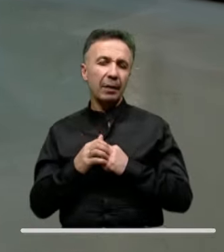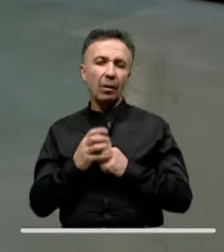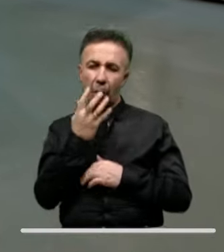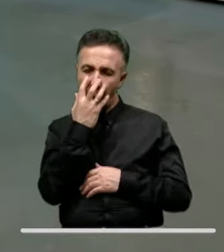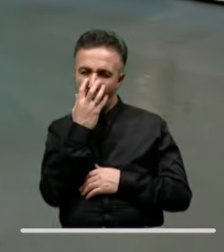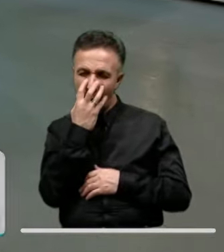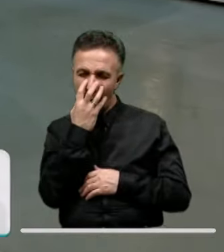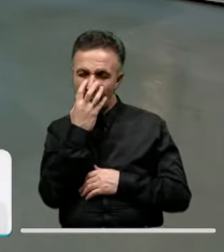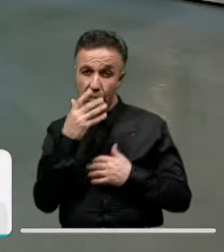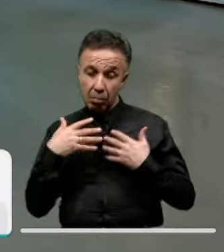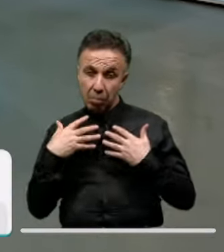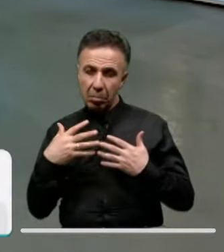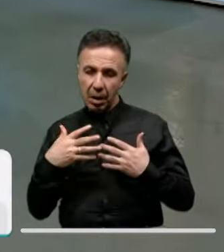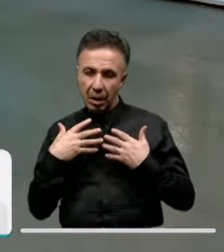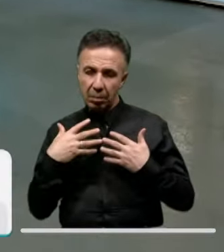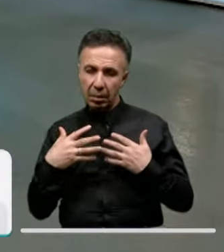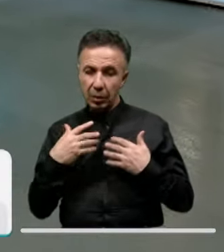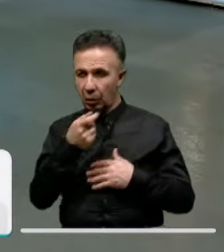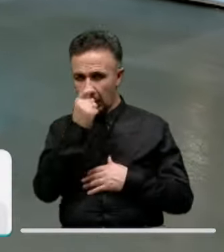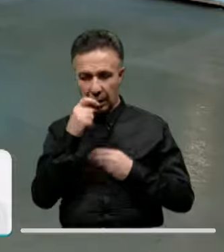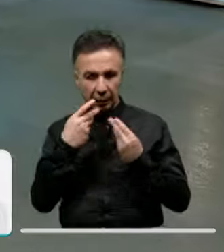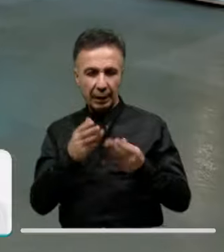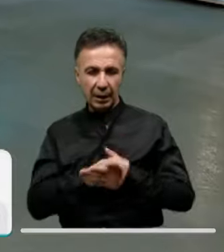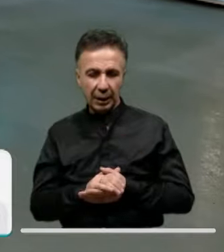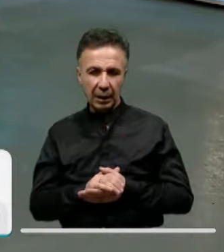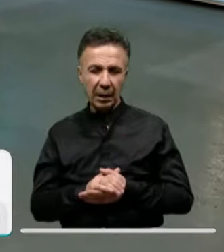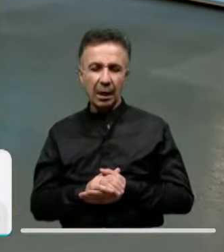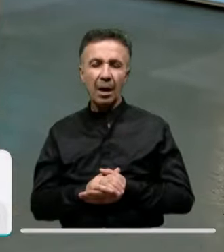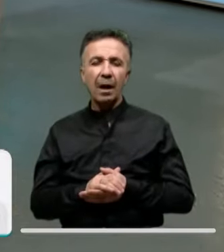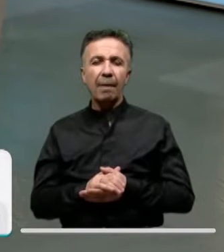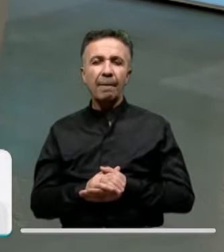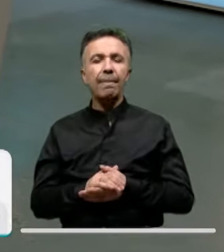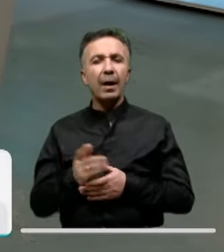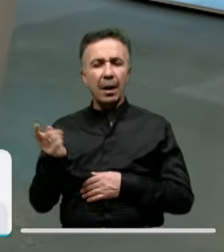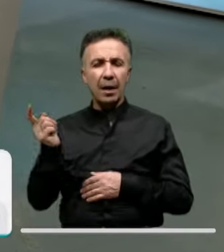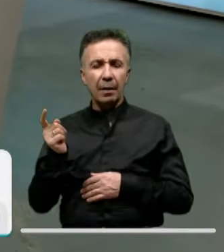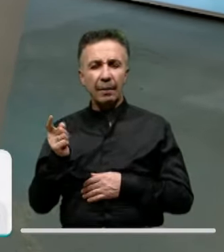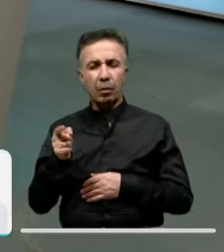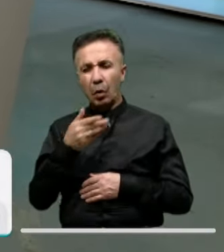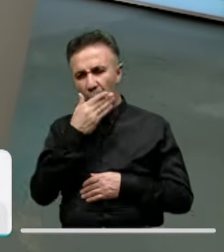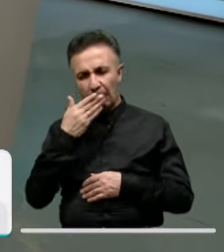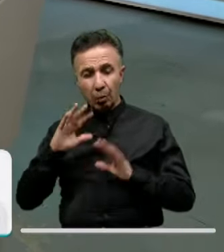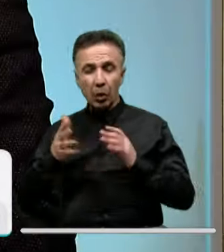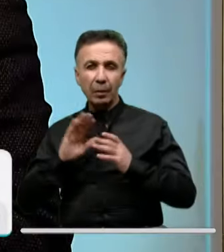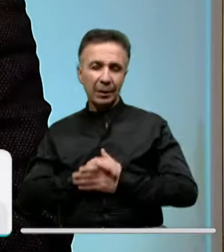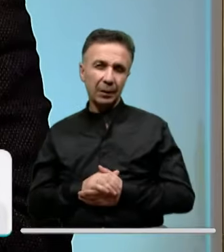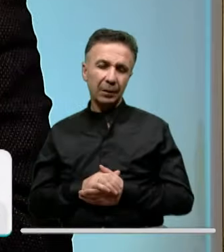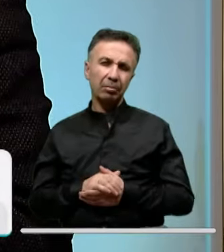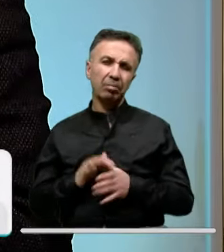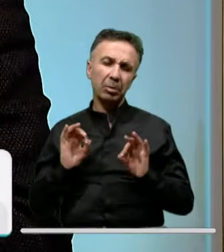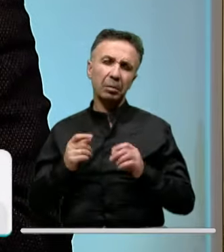makinesi ne yapacaktır? Onun nefes almasında ciddi kolaylık şey yapacaktır. Bu orucu bozan bir şey değil. Yani şu anda